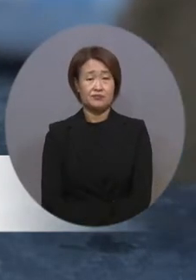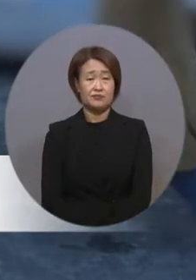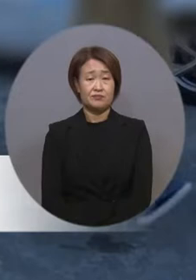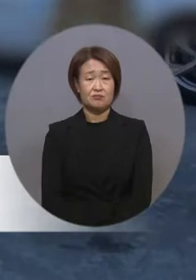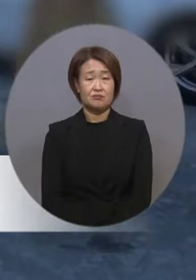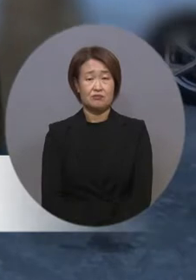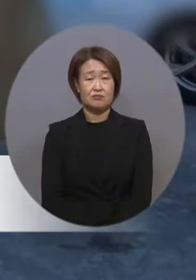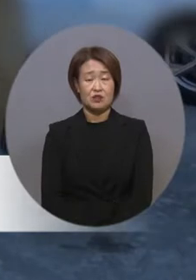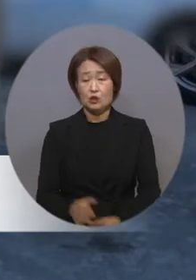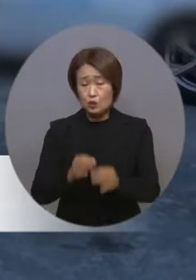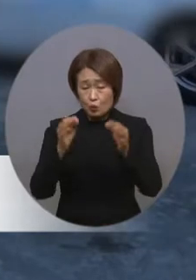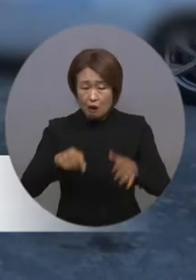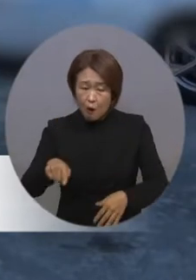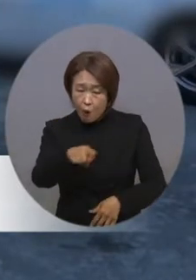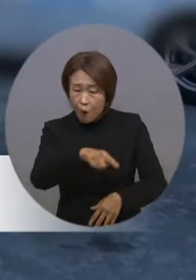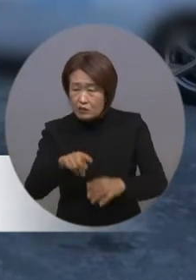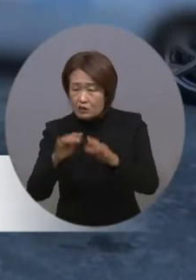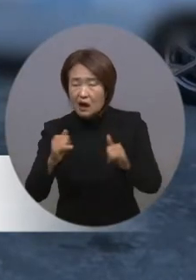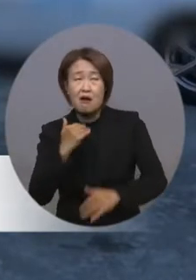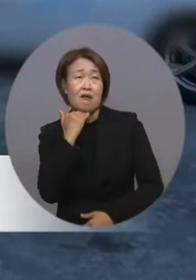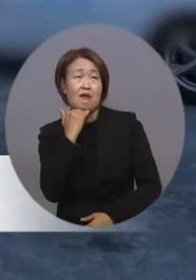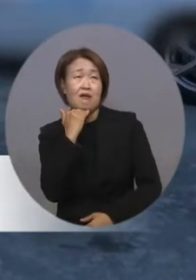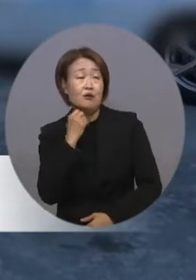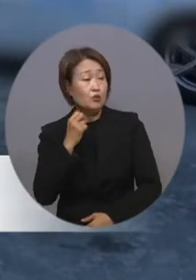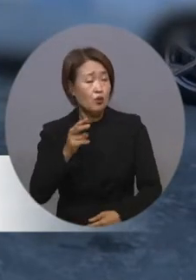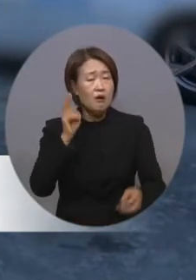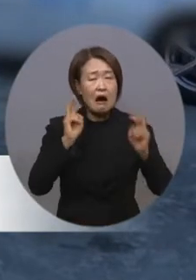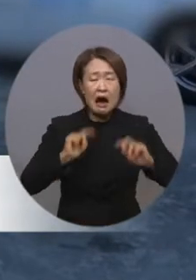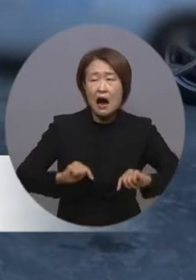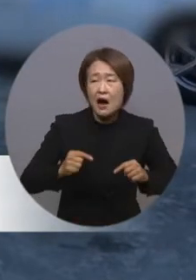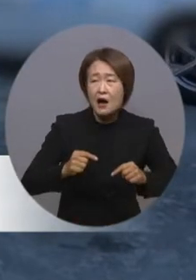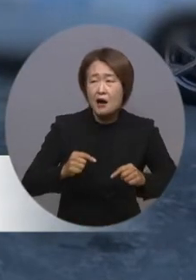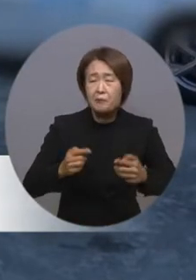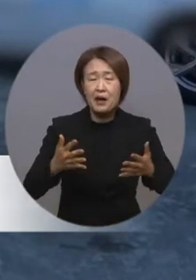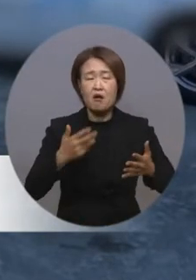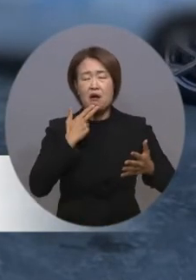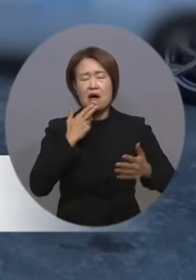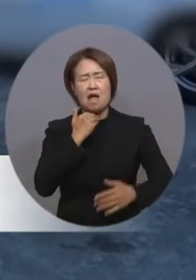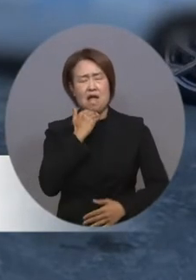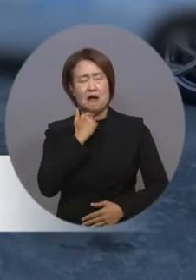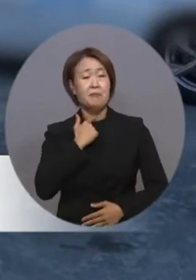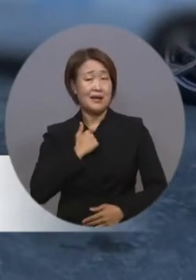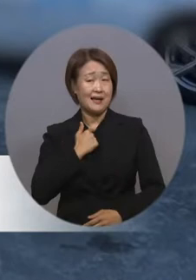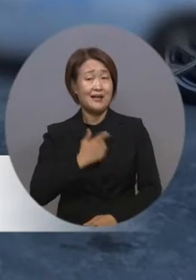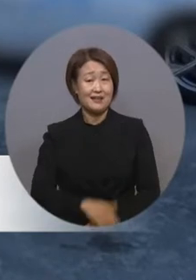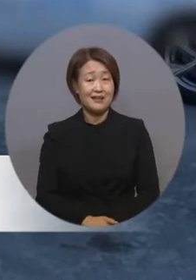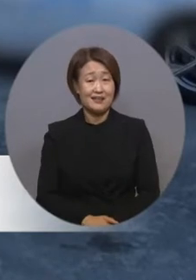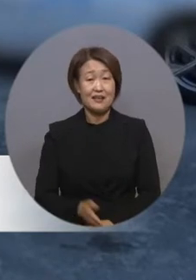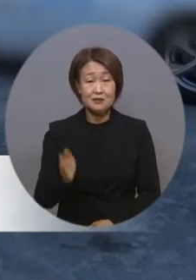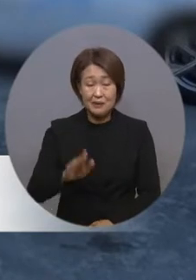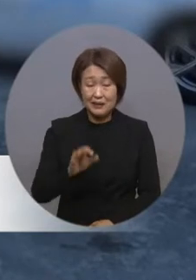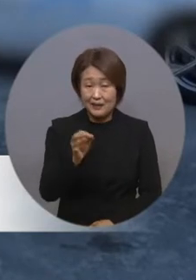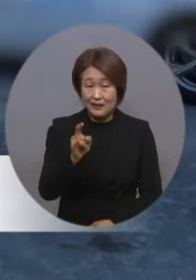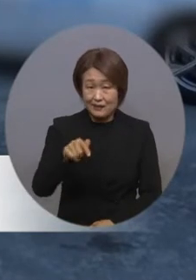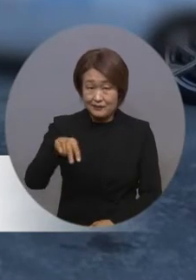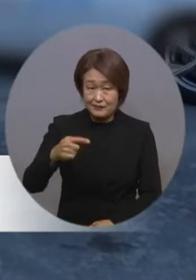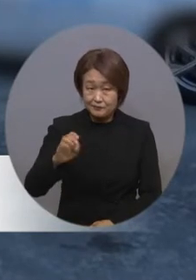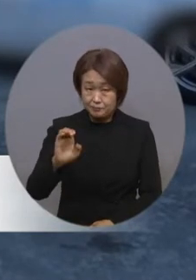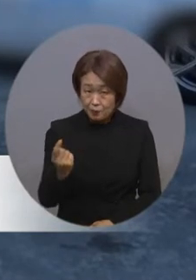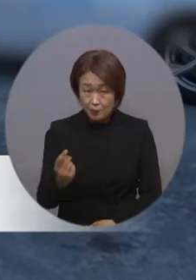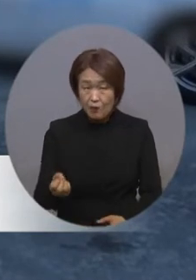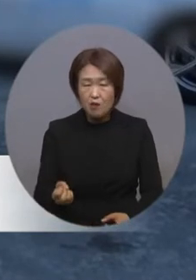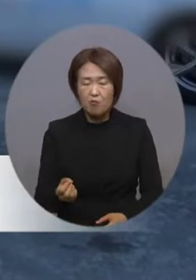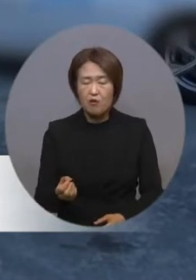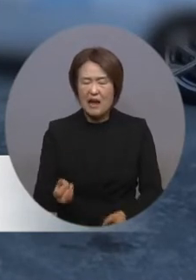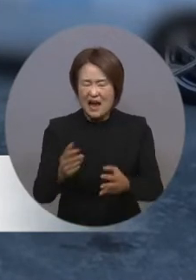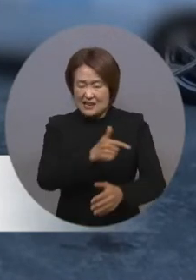많이 기다리시고 그리고 참여하시는 기업들도 많이 기다리셨습니다. 엑스포 자체가 지금 행사의 규모를